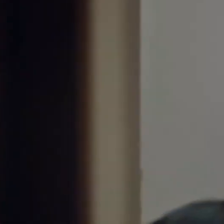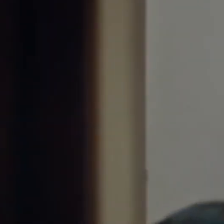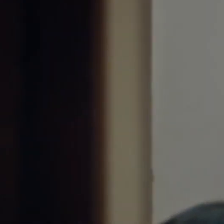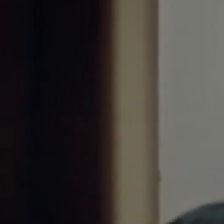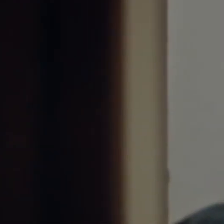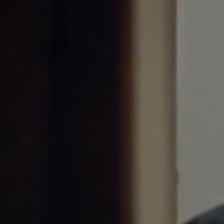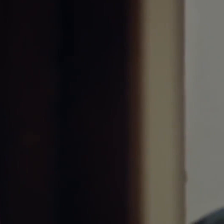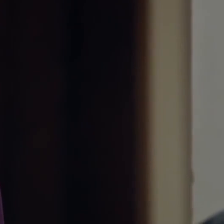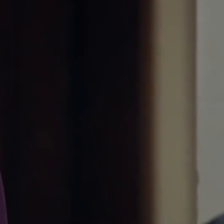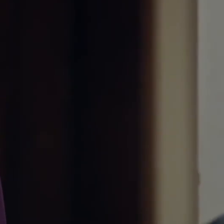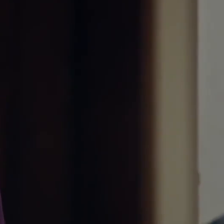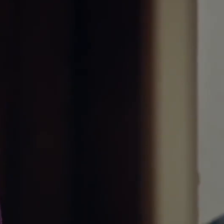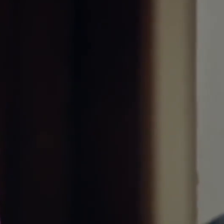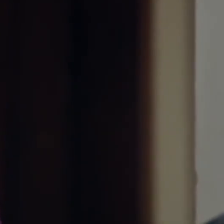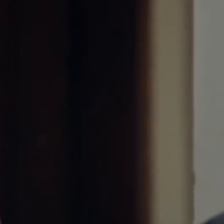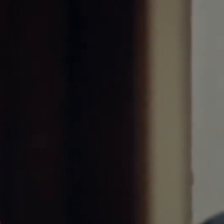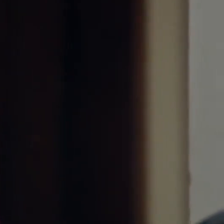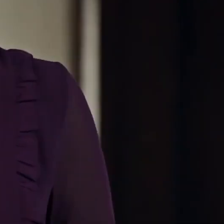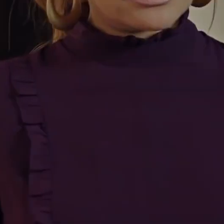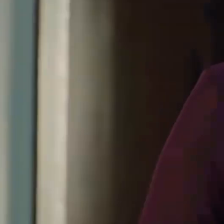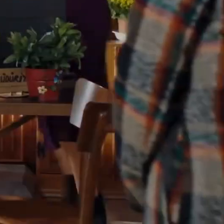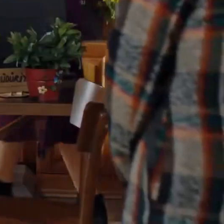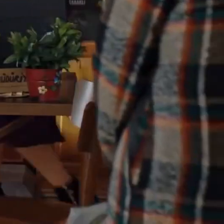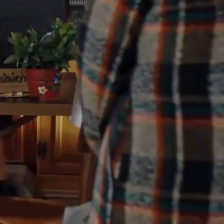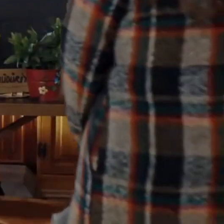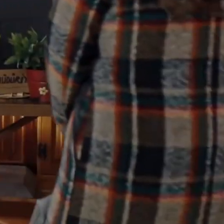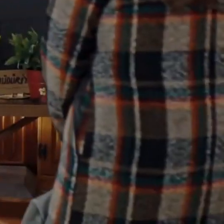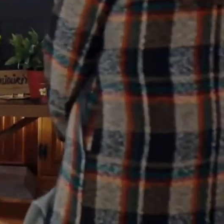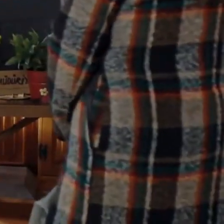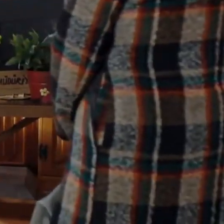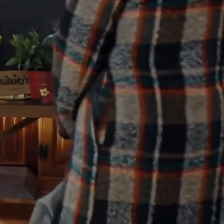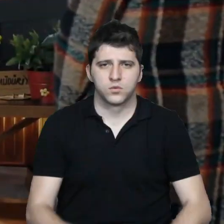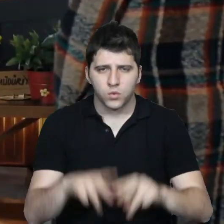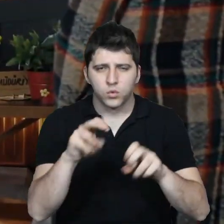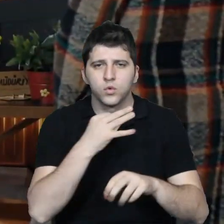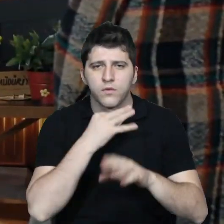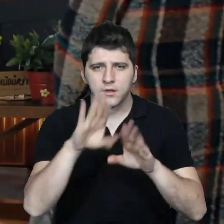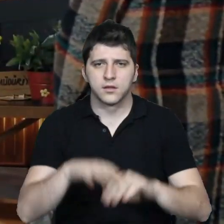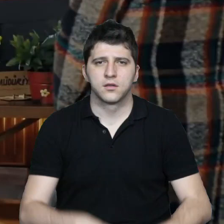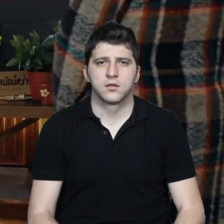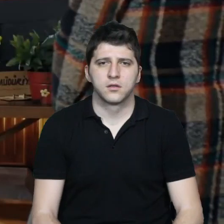Aysu ile İsmail bakıştı. Bir süre sonra çalışma odası. Otur lütfen.